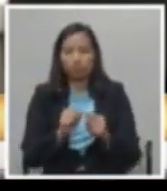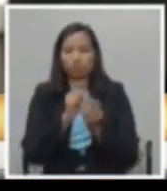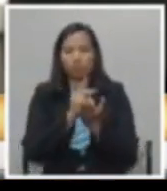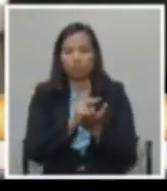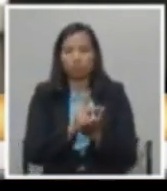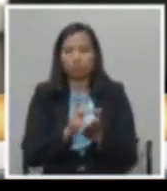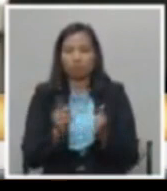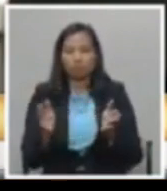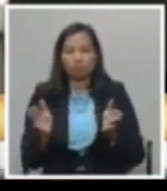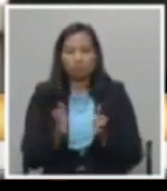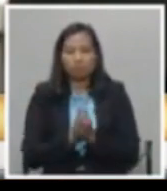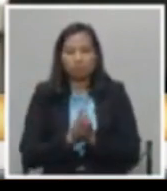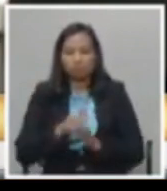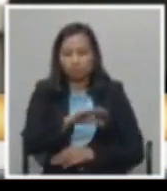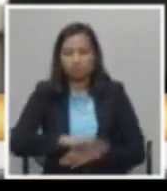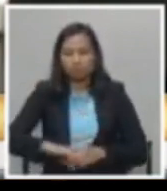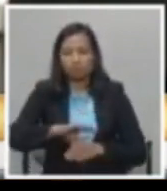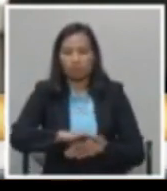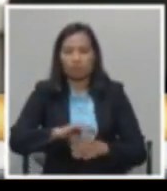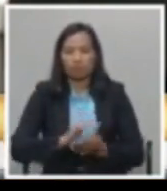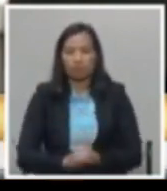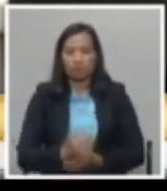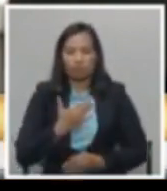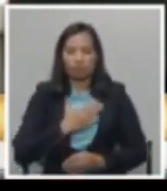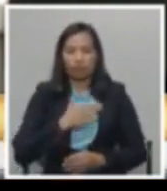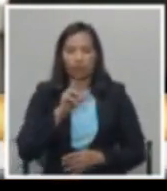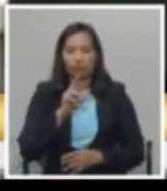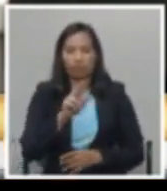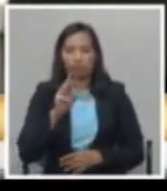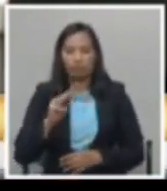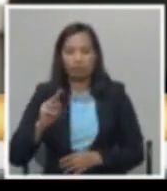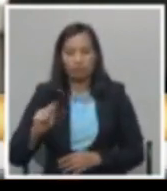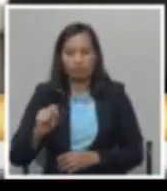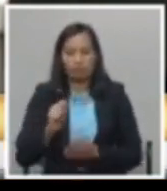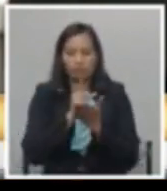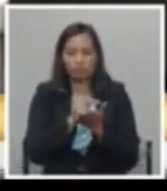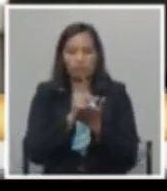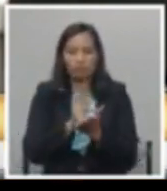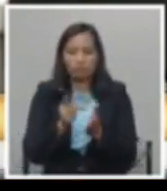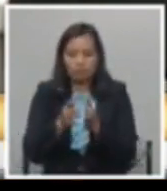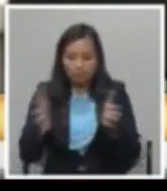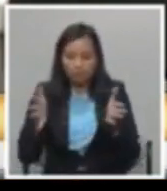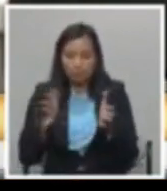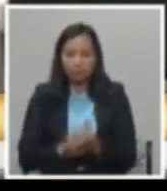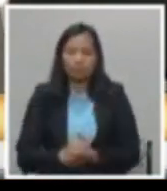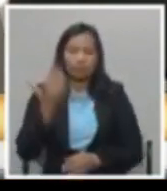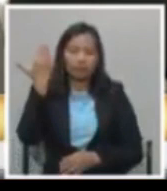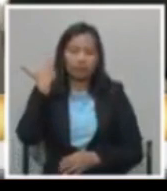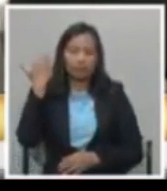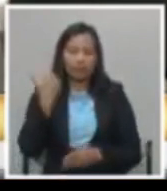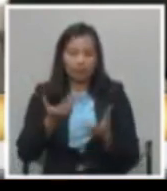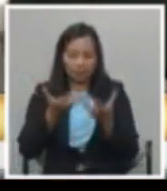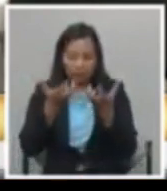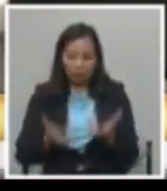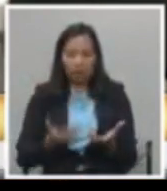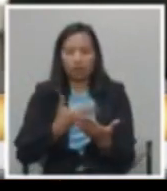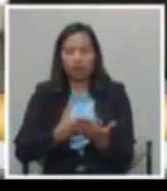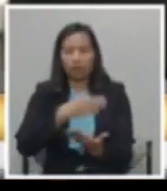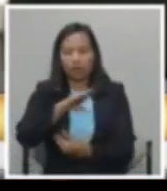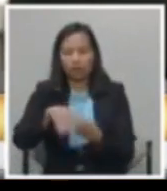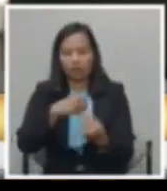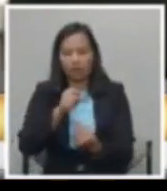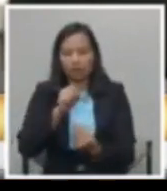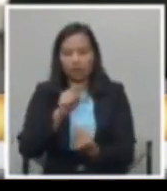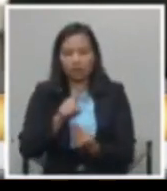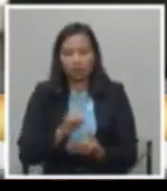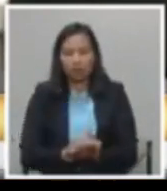าณโดยรวมสมัยที่ผมเป็นรัฐมนตรีเนี่ยเรากู้เยอะที่สุดครับช่วงนั้นเป็นช่วงวิกฤตเศรษฐกิจเรามีความจำเป็นต้องกู้ยืม